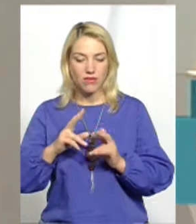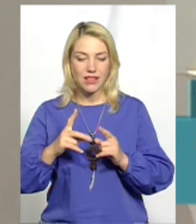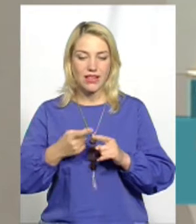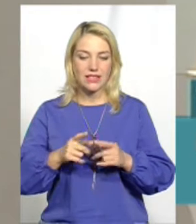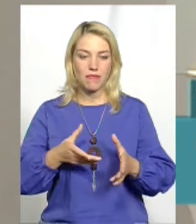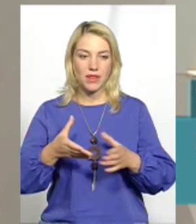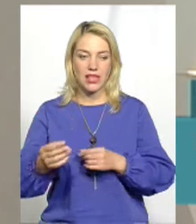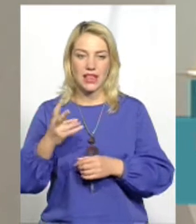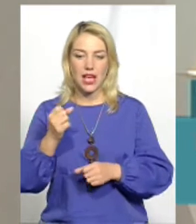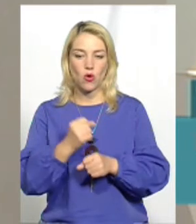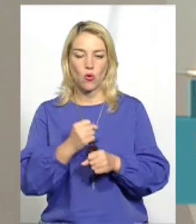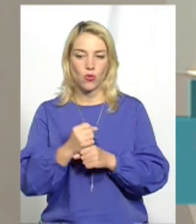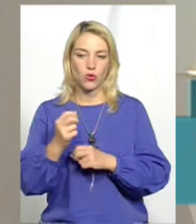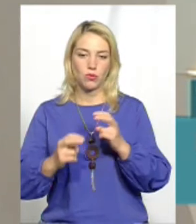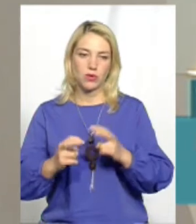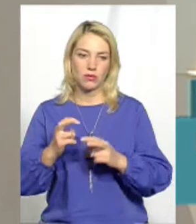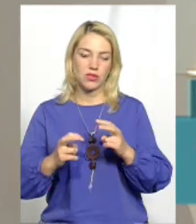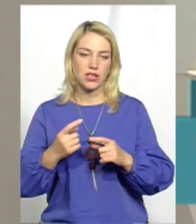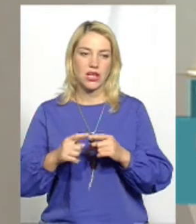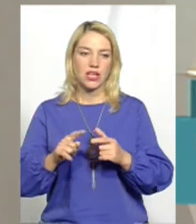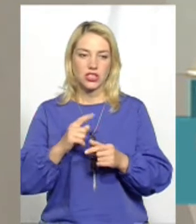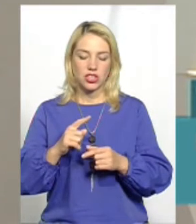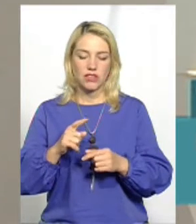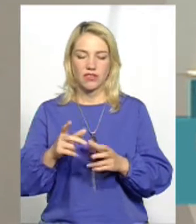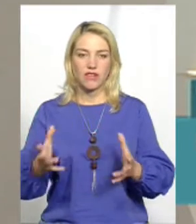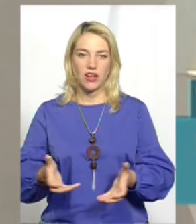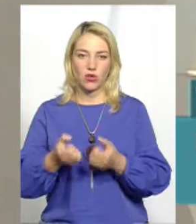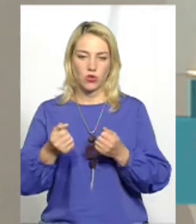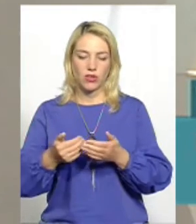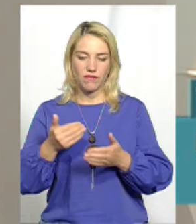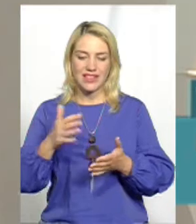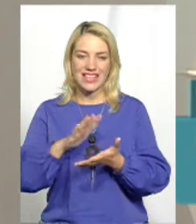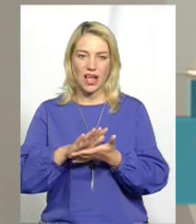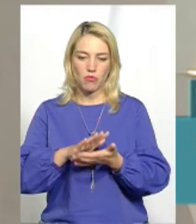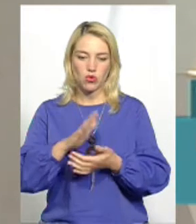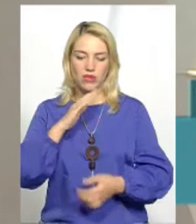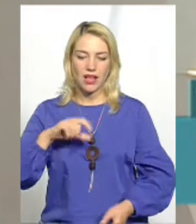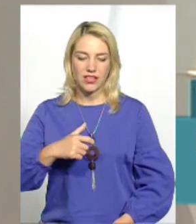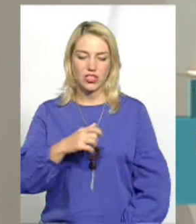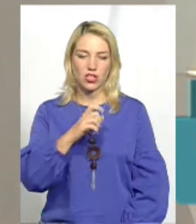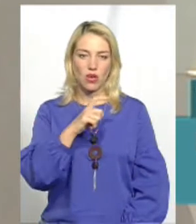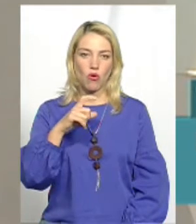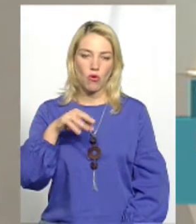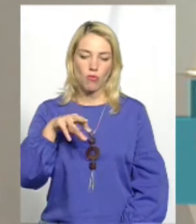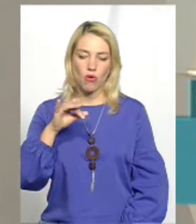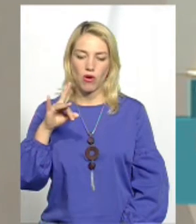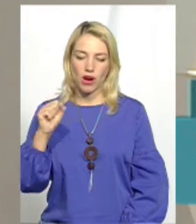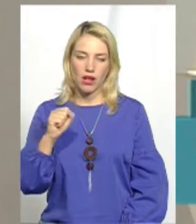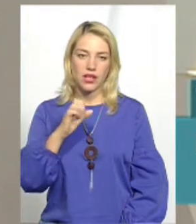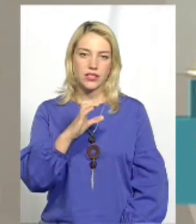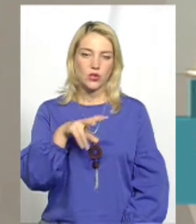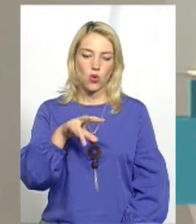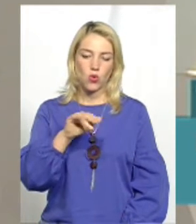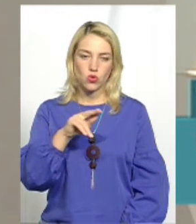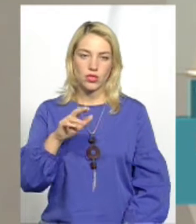на роботу підприємства та чи врятує від забруднення Хомору і Случ. Ми працюємо наживо, а тому